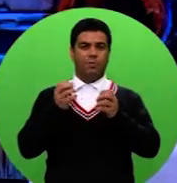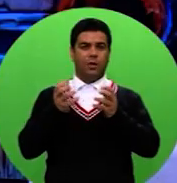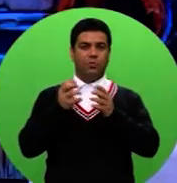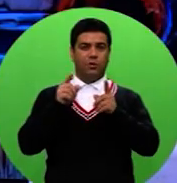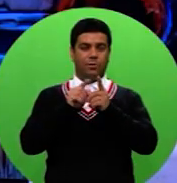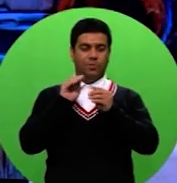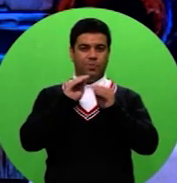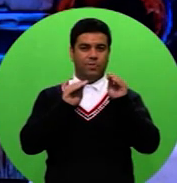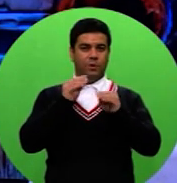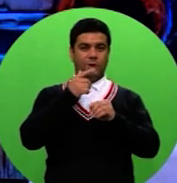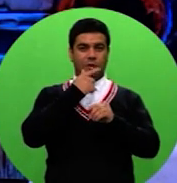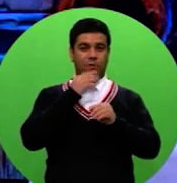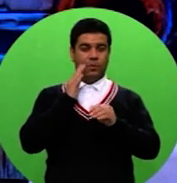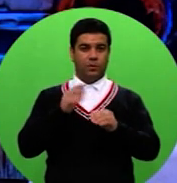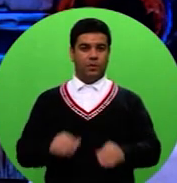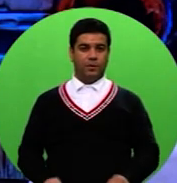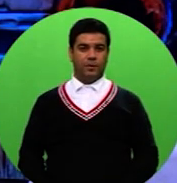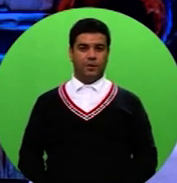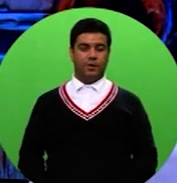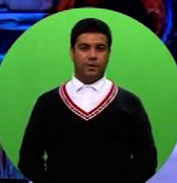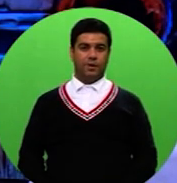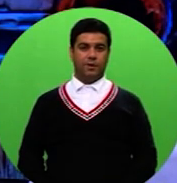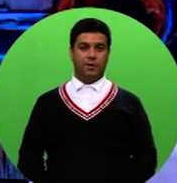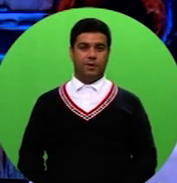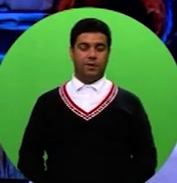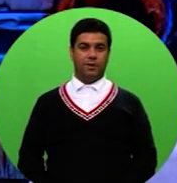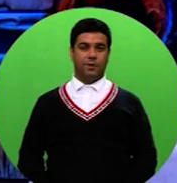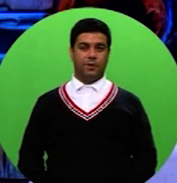станут подушечками пальцев.